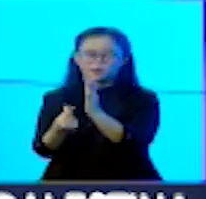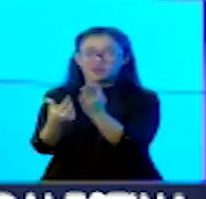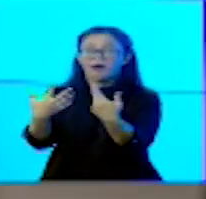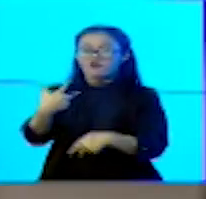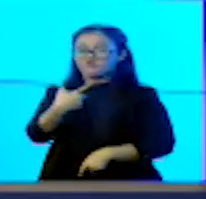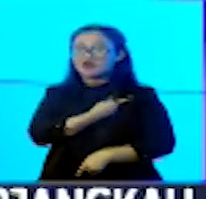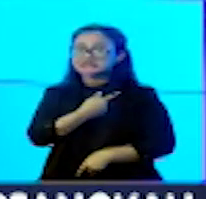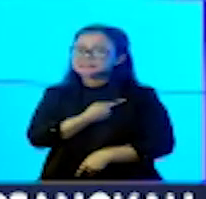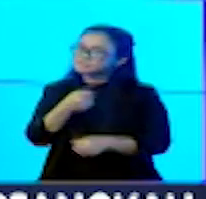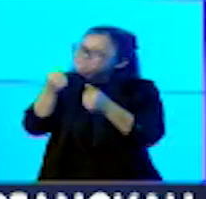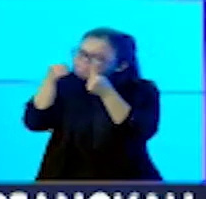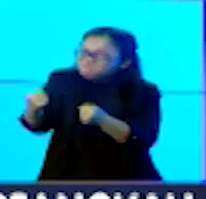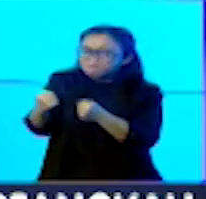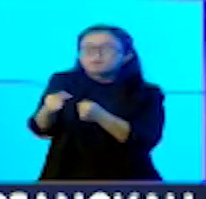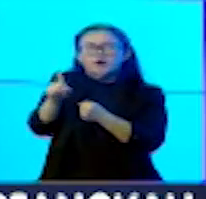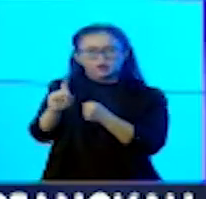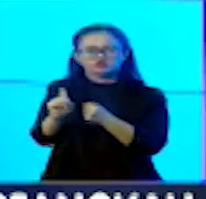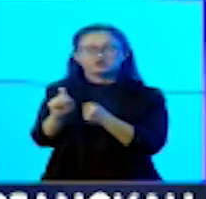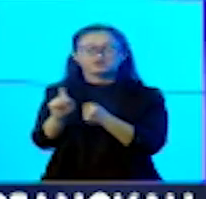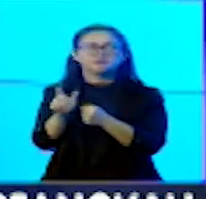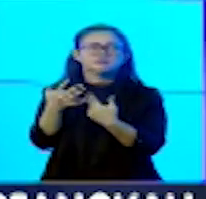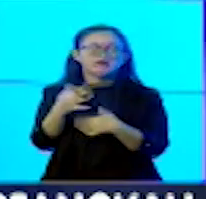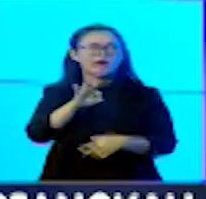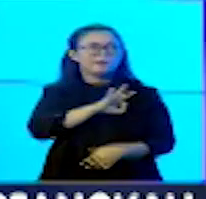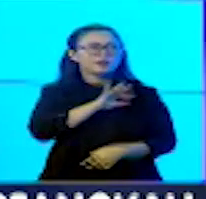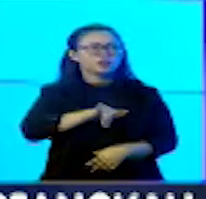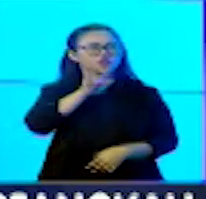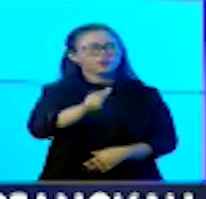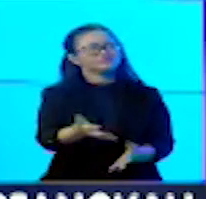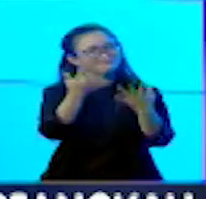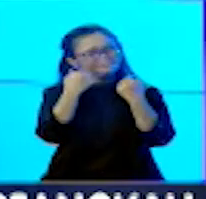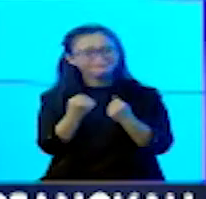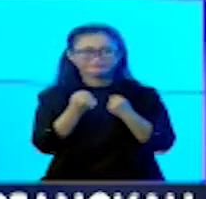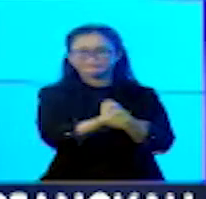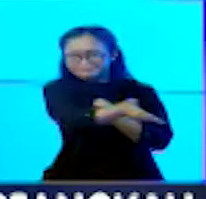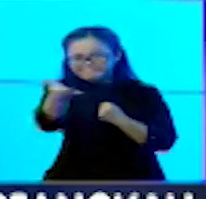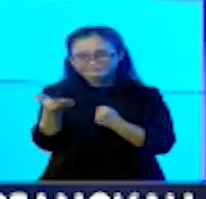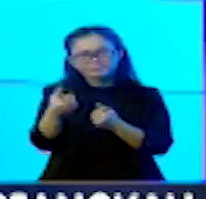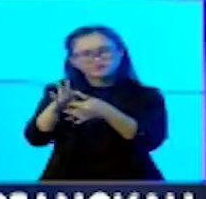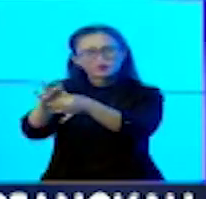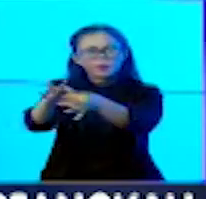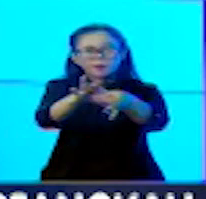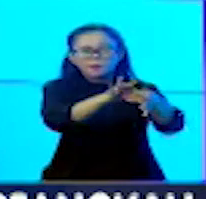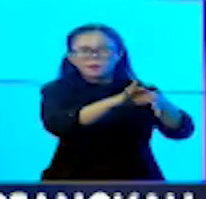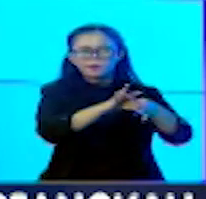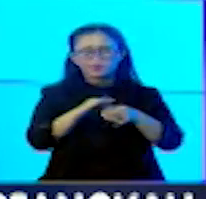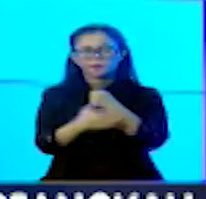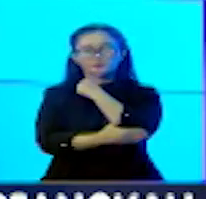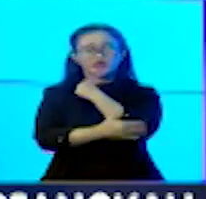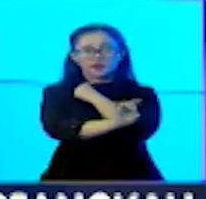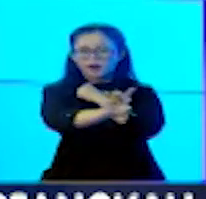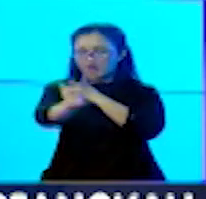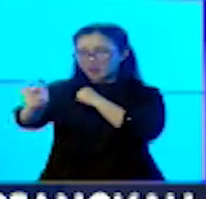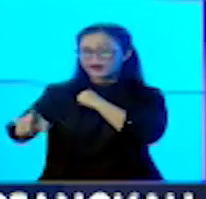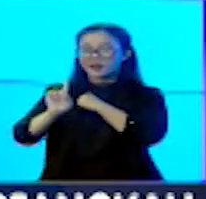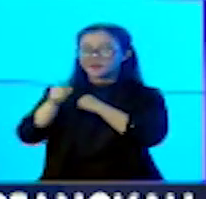changer dalam perang melawan pandemic Presiden Jokowi berharap kerjasama terus dilakukan untuk memastikan semua negara mendapatkan